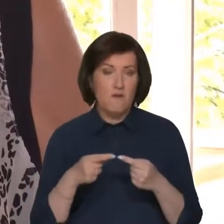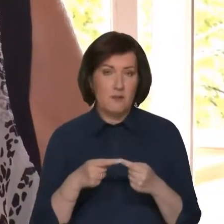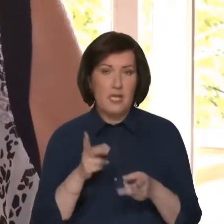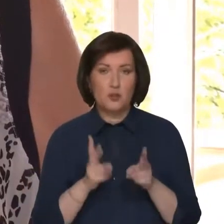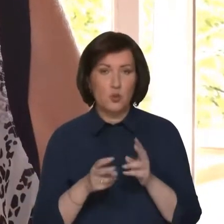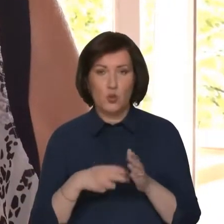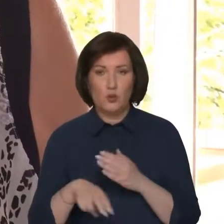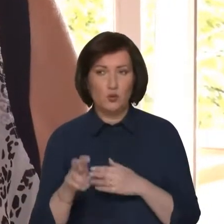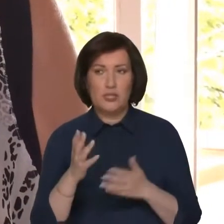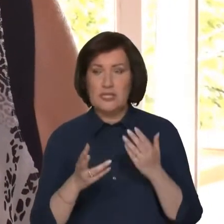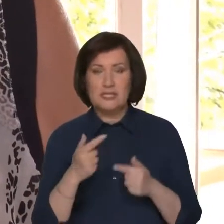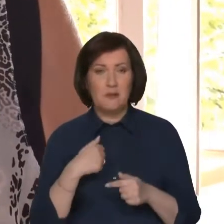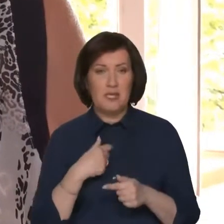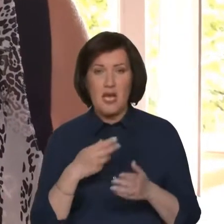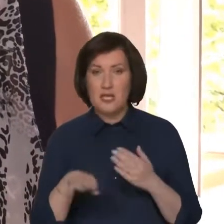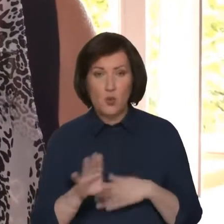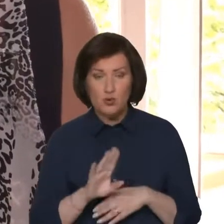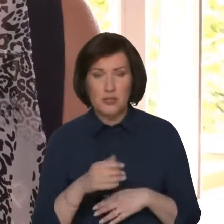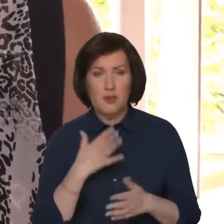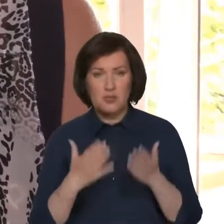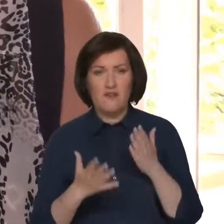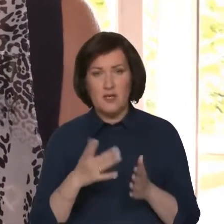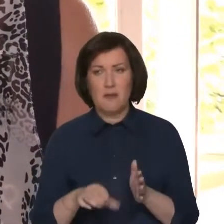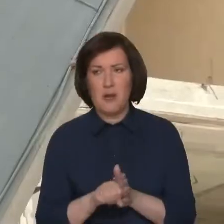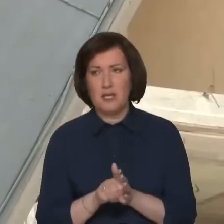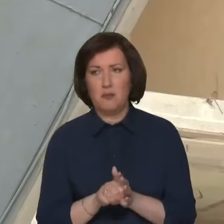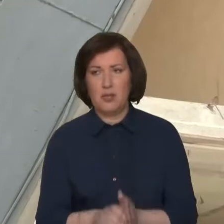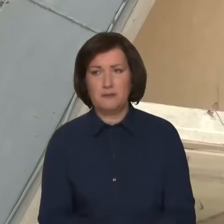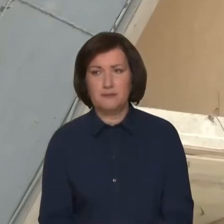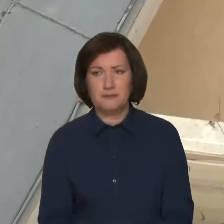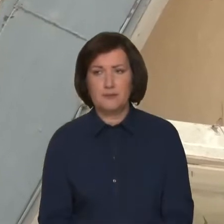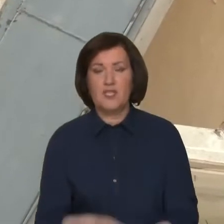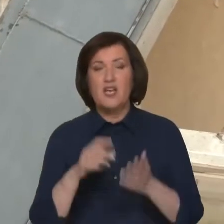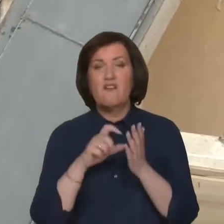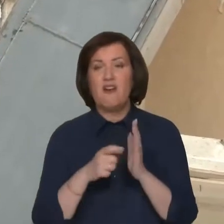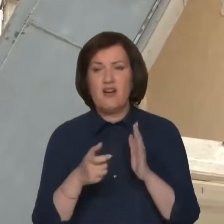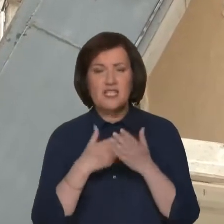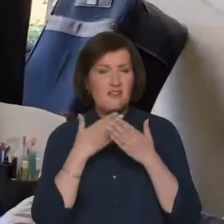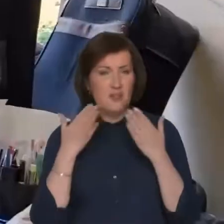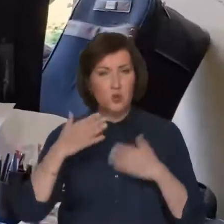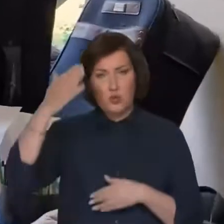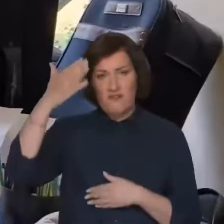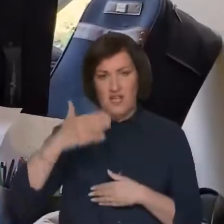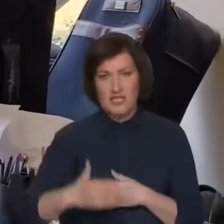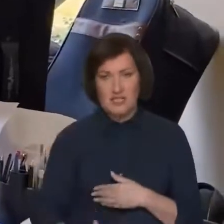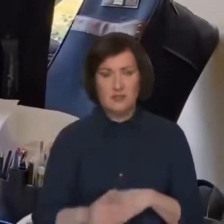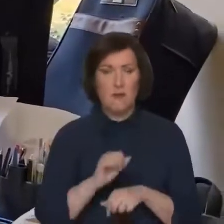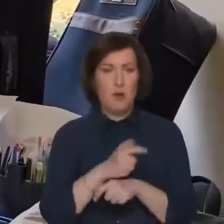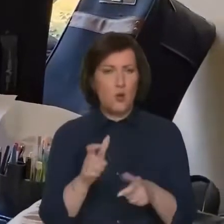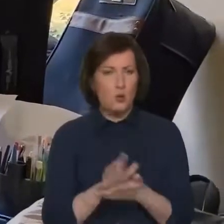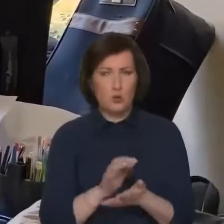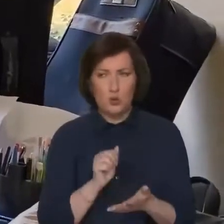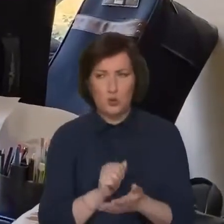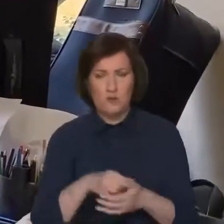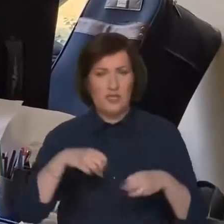з кухні ушла. Якщо б я від нього ушла, я б, мабуть, погибла. У квартирі відсутня фасадна стіна, балкон